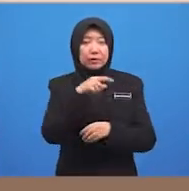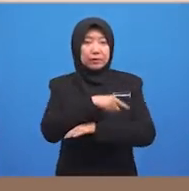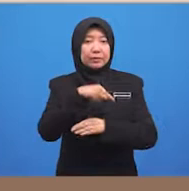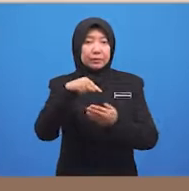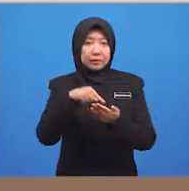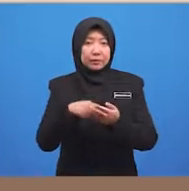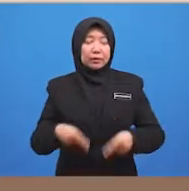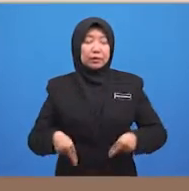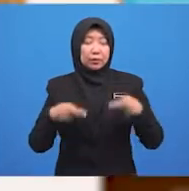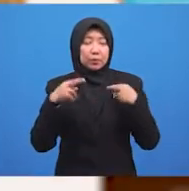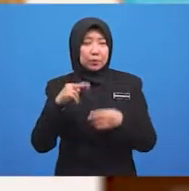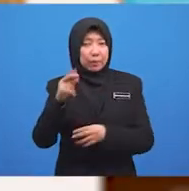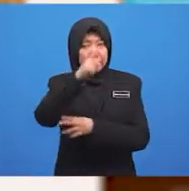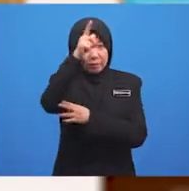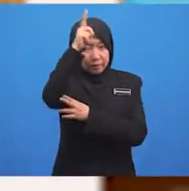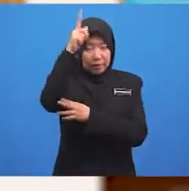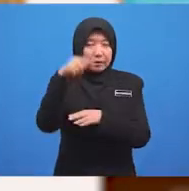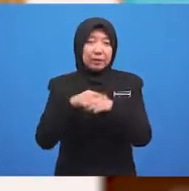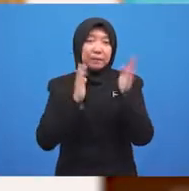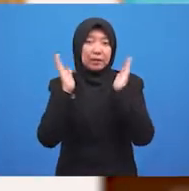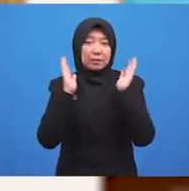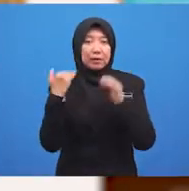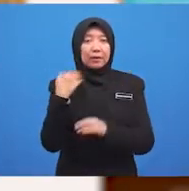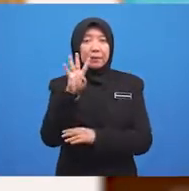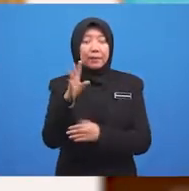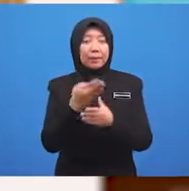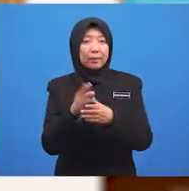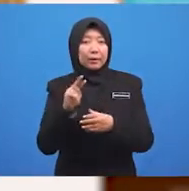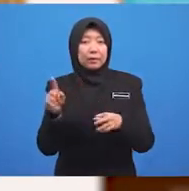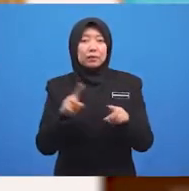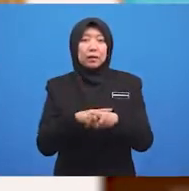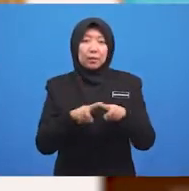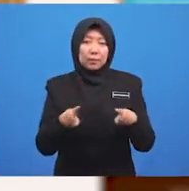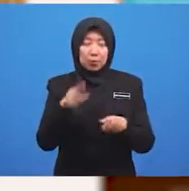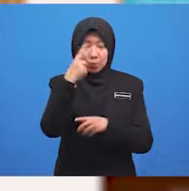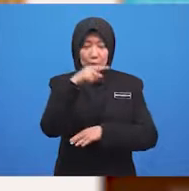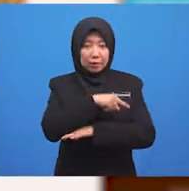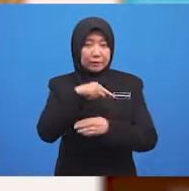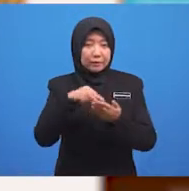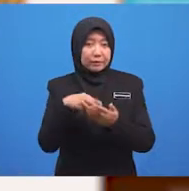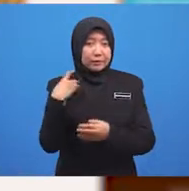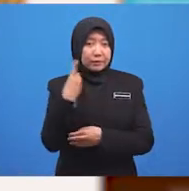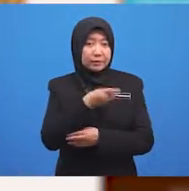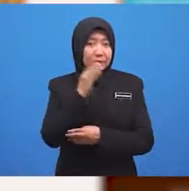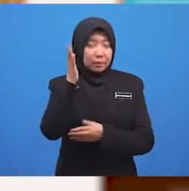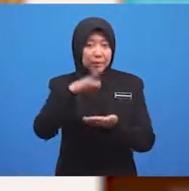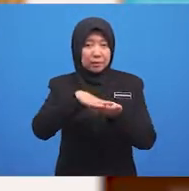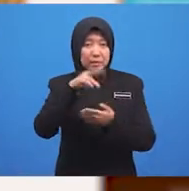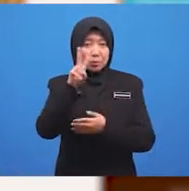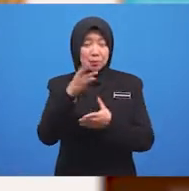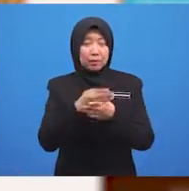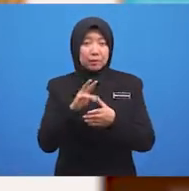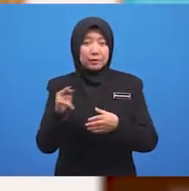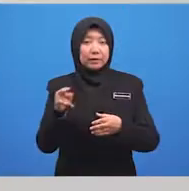di Malaysia. Tajuk ini mempunyai 4 bahagian. Tetapi untuk hari ini, kita akan belajar 2 bahagian